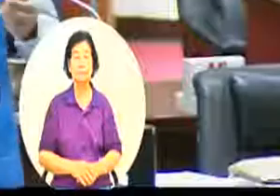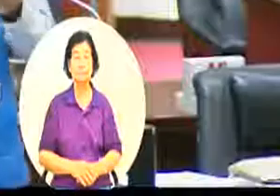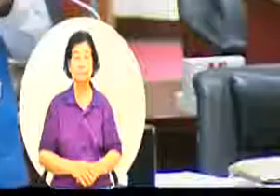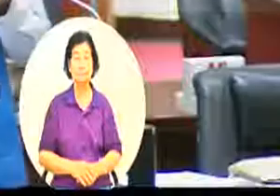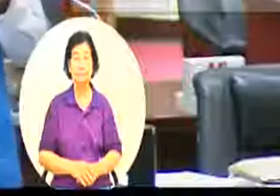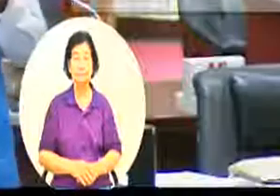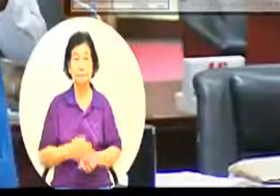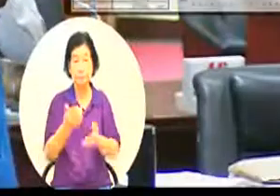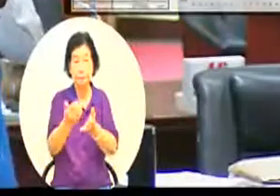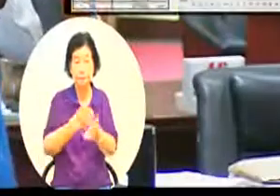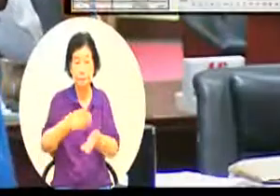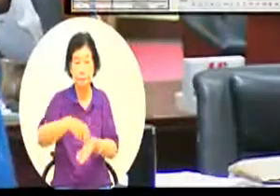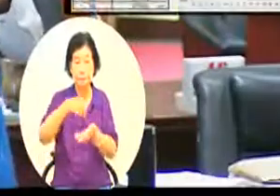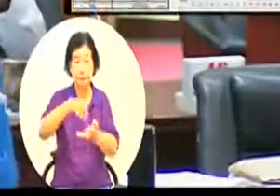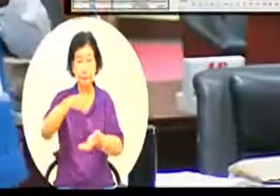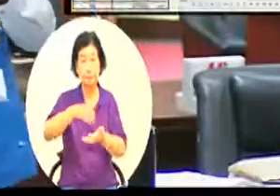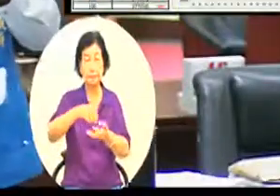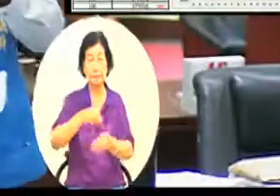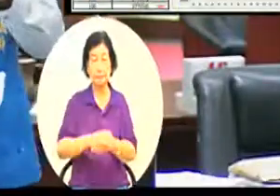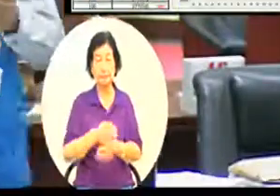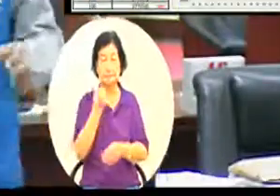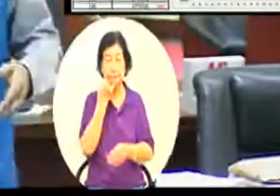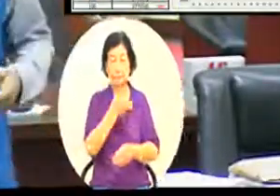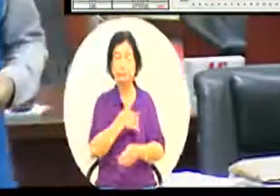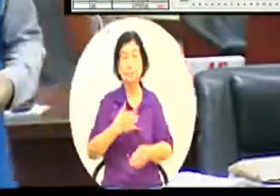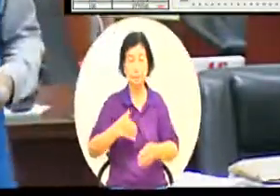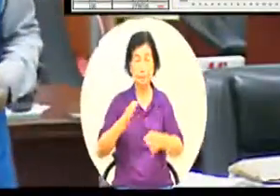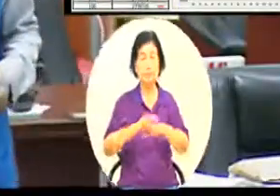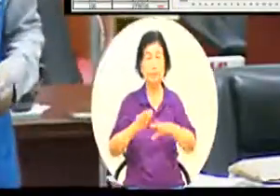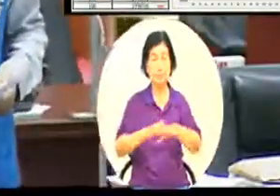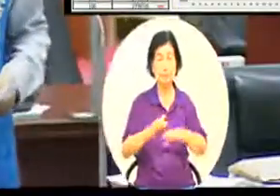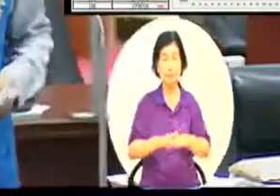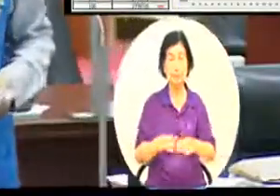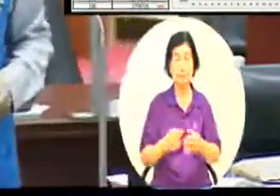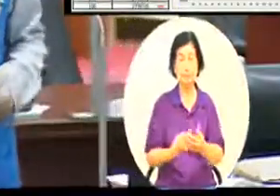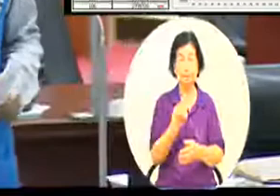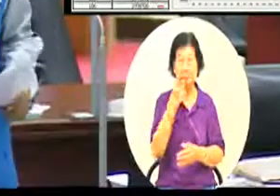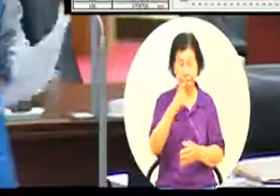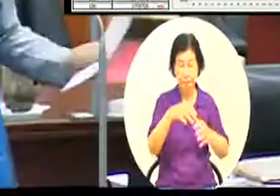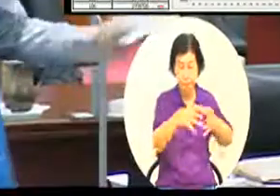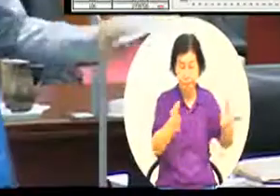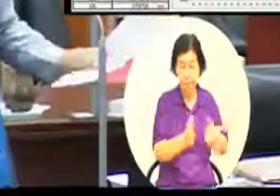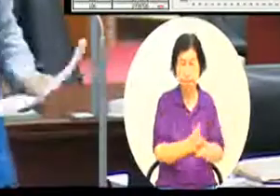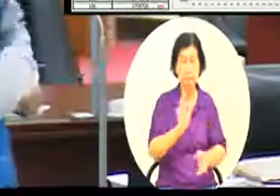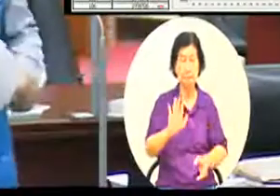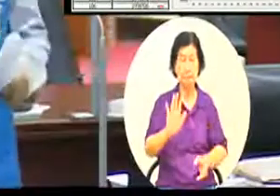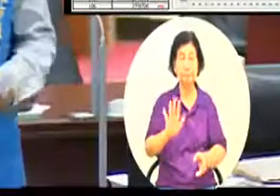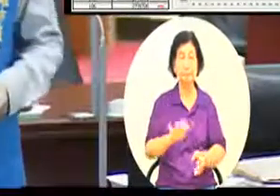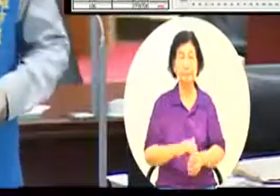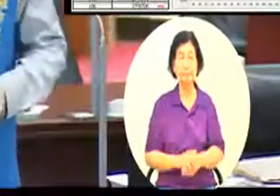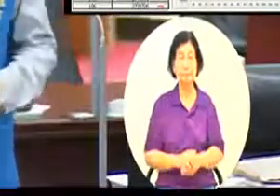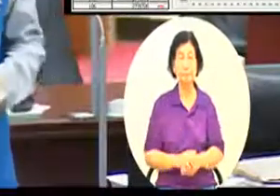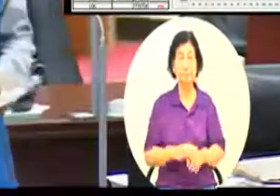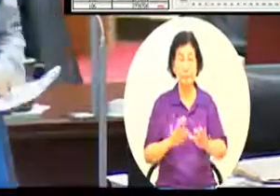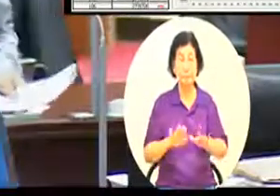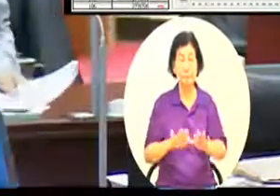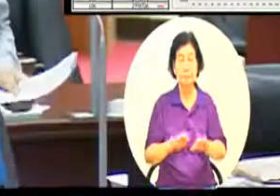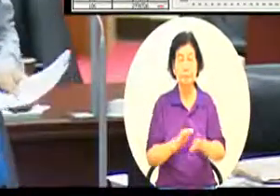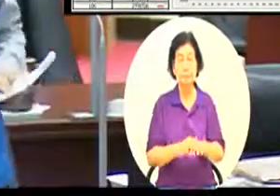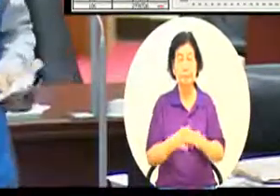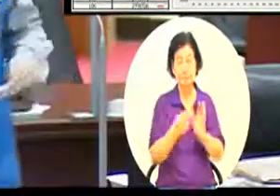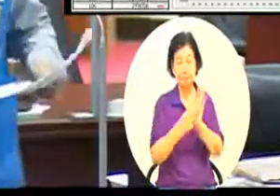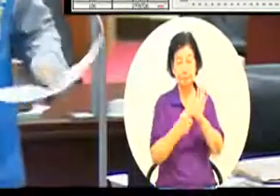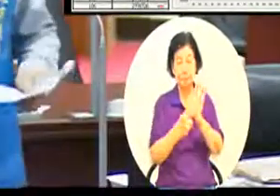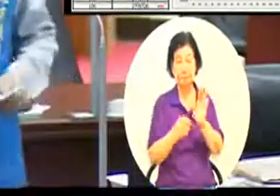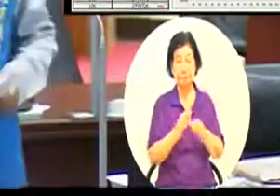市长讲的，也许也是有可能的哈，也是其中的一部分呐哈。但是本席要表述的哈，针